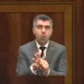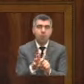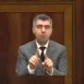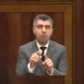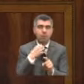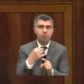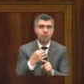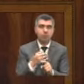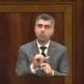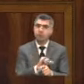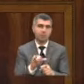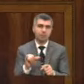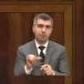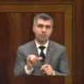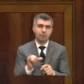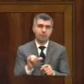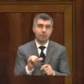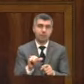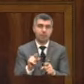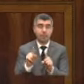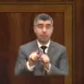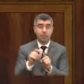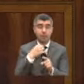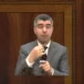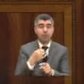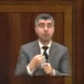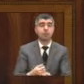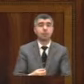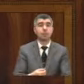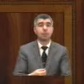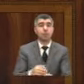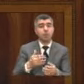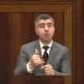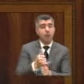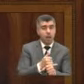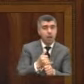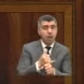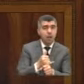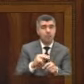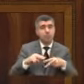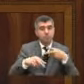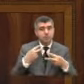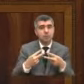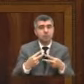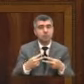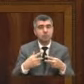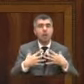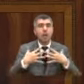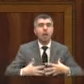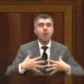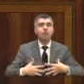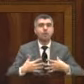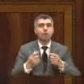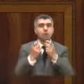يتقاسوش، كيفاش بغيتي مناصب الشغل ما يتقاسوش؟ مشينا هضرنا على المقاهي والمطاعم، نهضر لكم انا على النسيج. النسيج